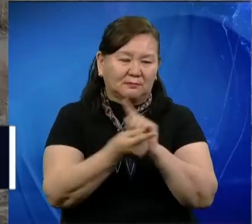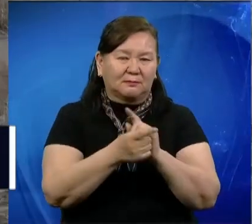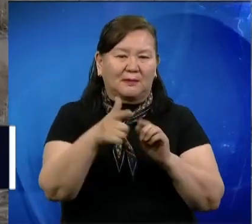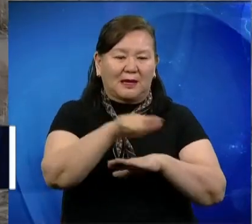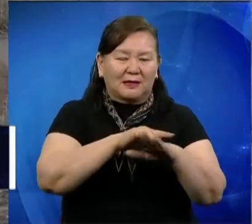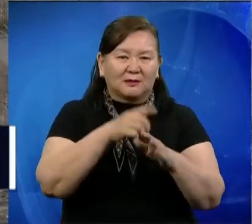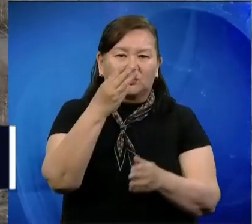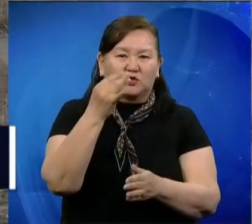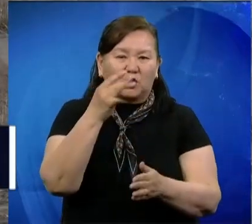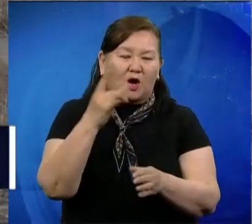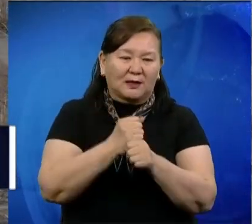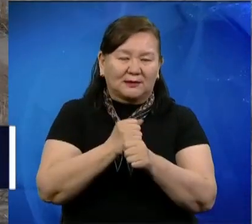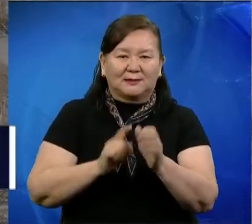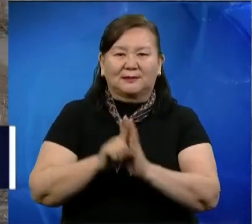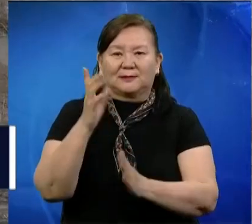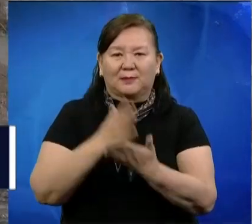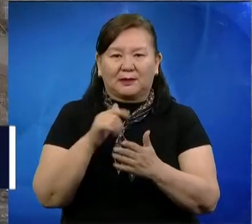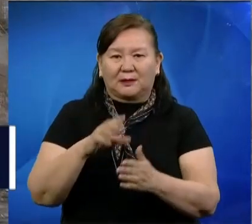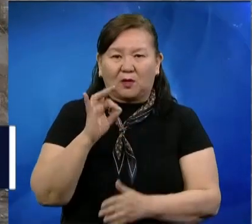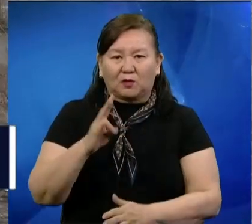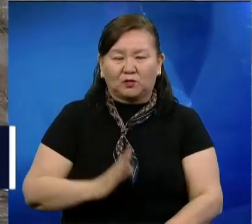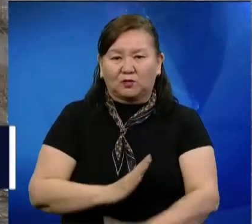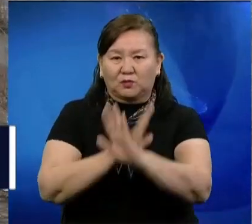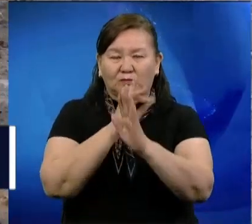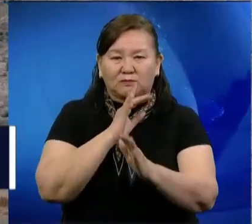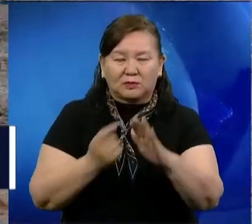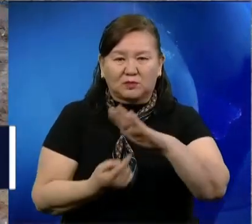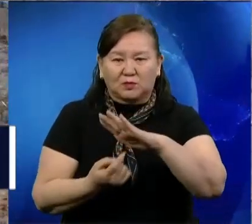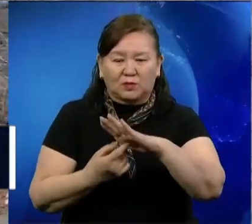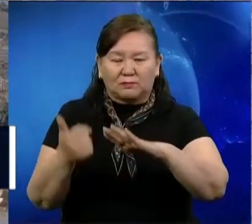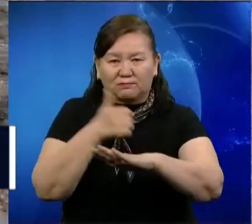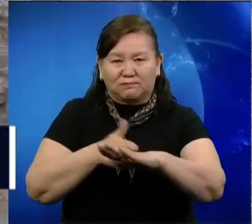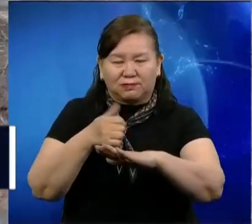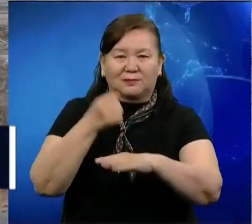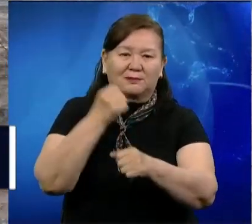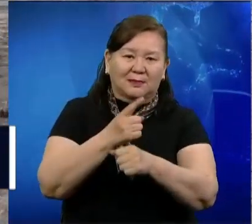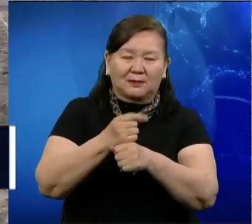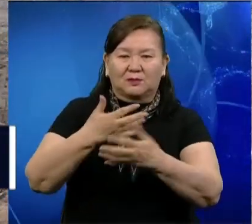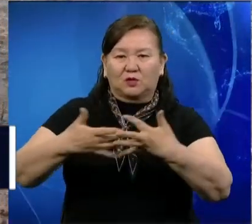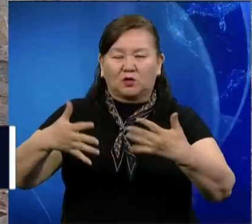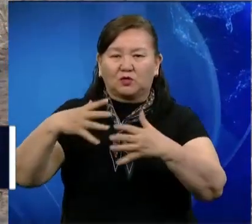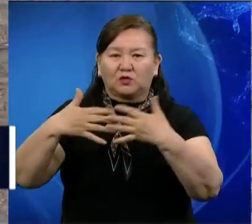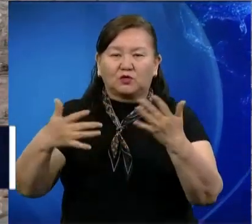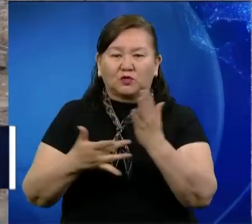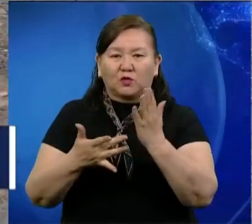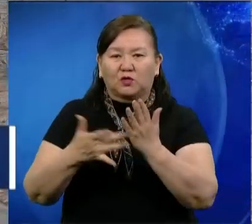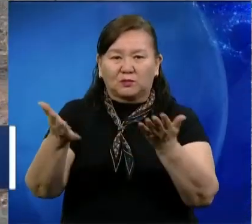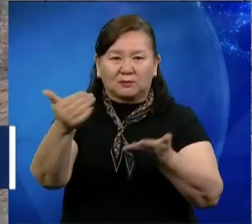шорооны ажлыг эхлүүлсэн байна. Мөн энэ онд багтаан барилгын суурийг бэлэн болгож, захиалсан тоног төхөөрөмжийг хүлээн авахар